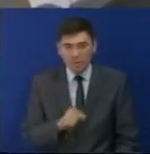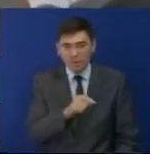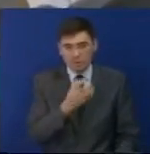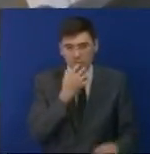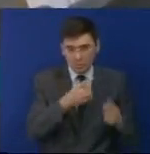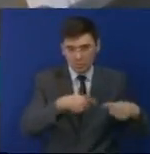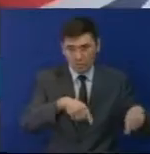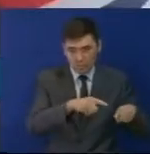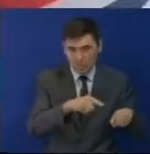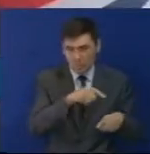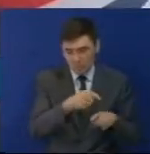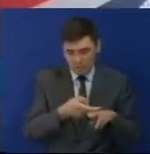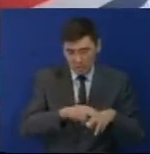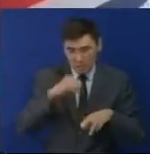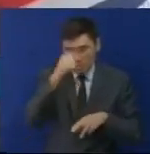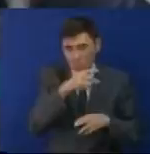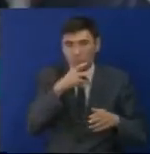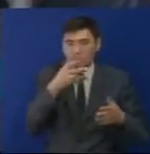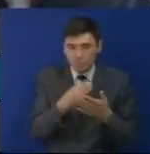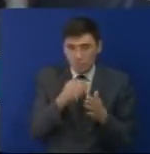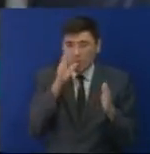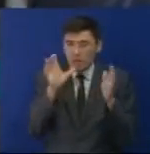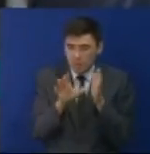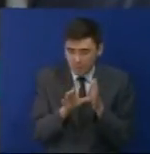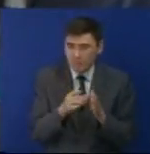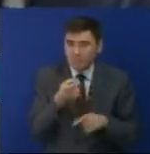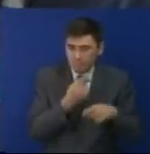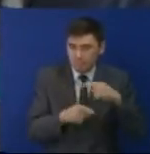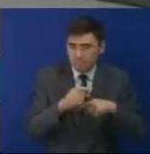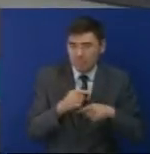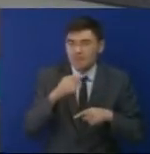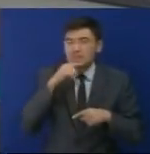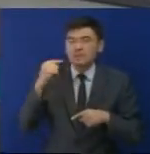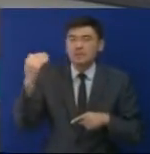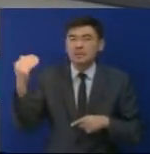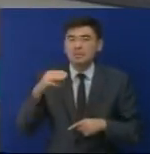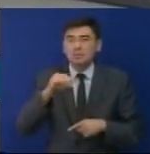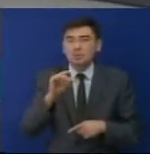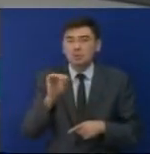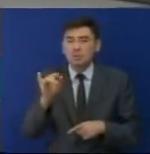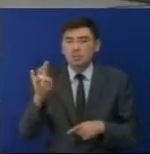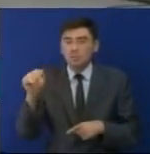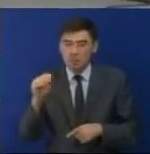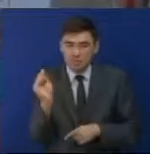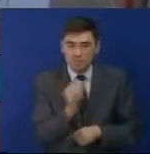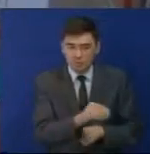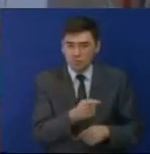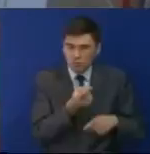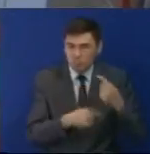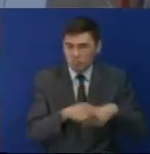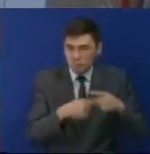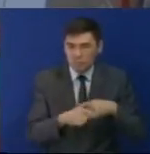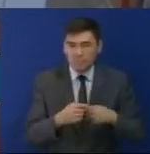биылдан өз электр энергиясын өндіре бастады. Ағымдағы жылы ресейлік жаңа турбина іске қосылды. Енді 2 энерго